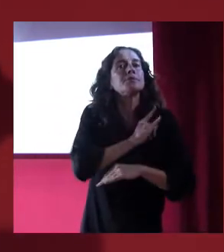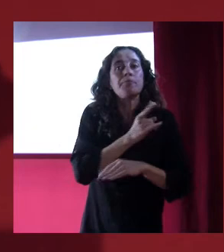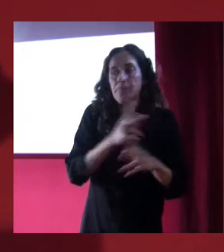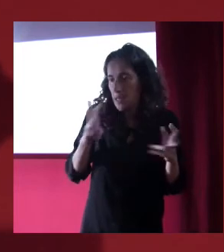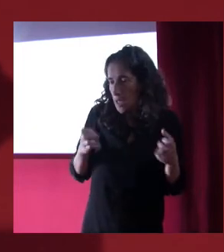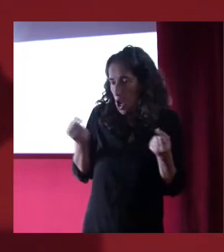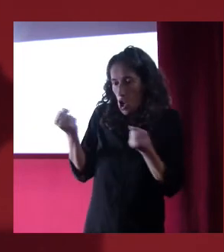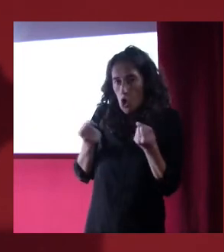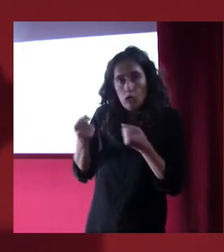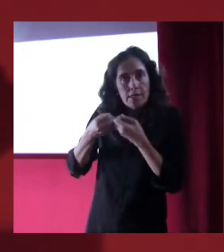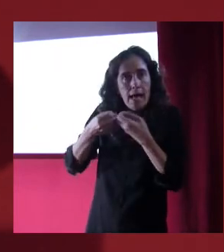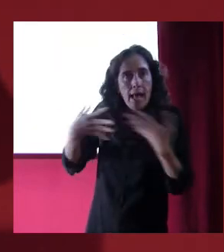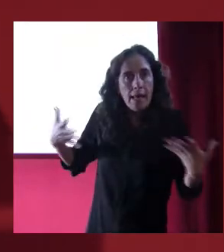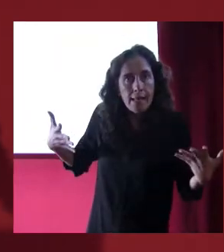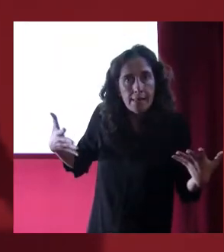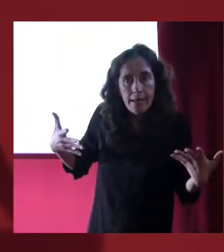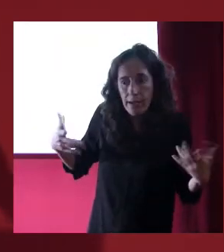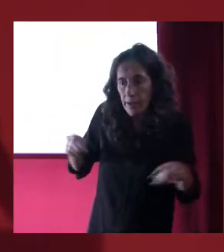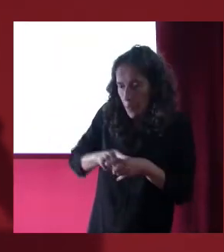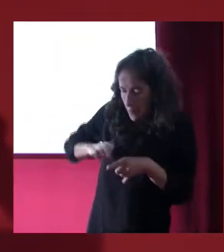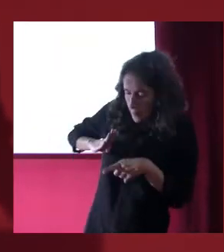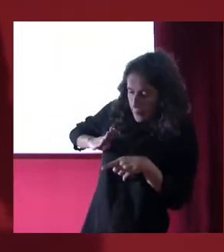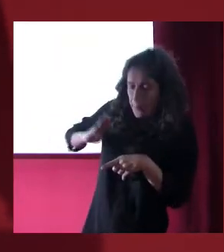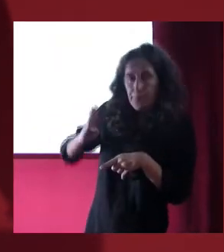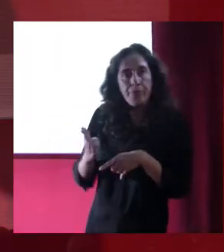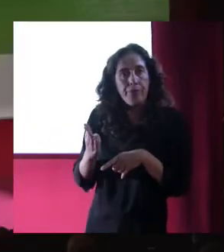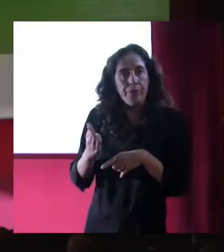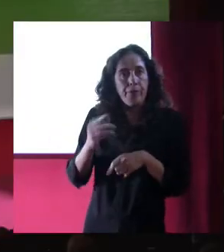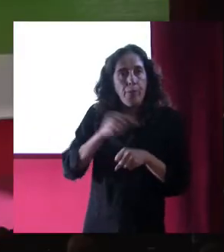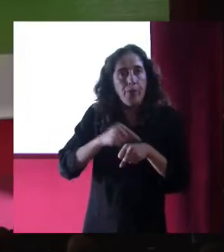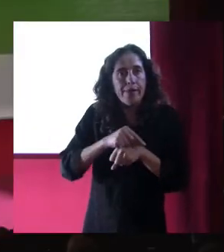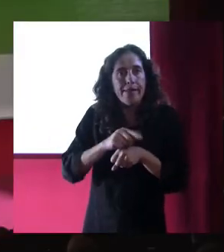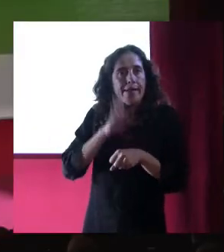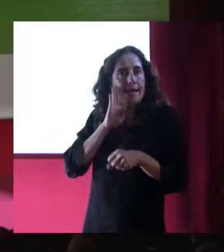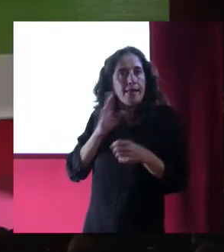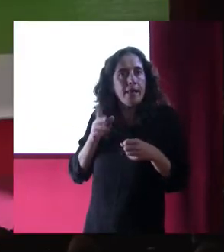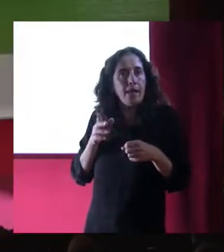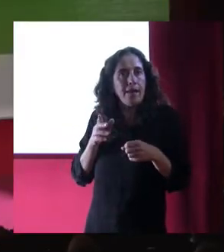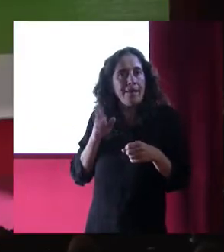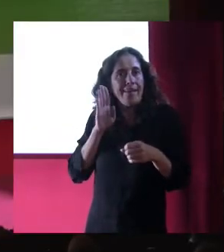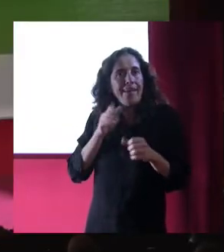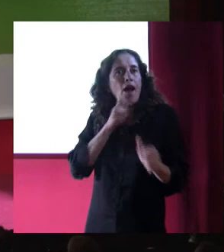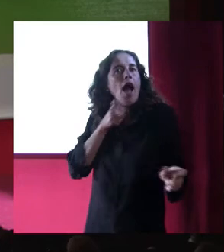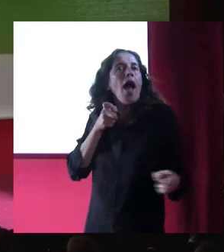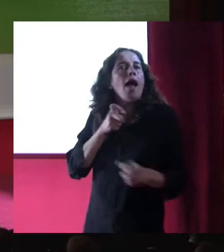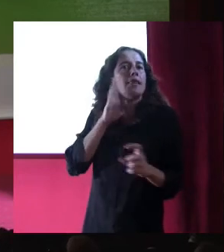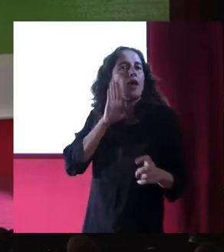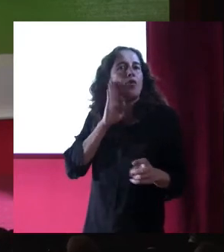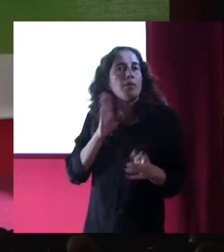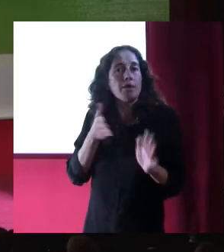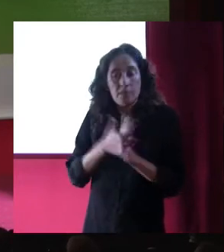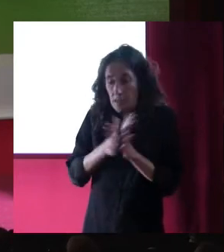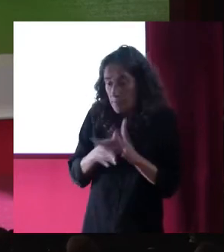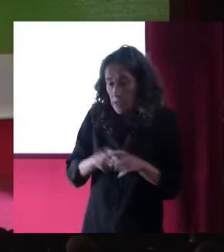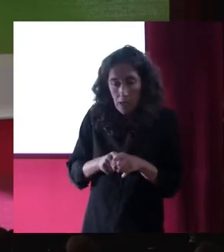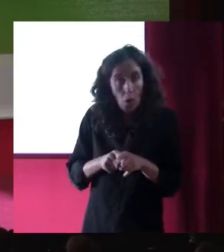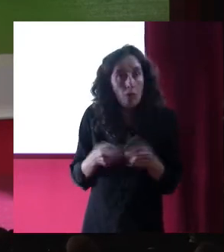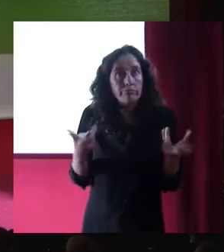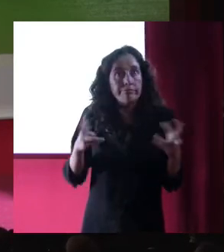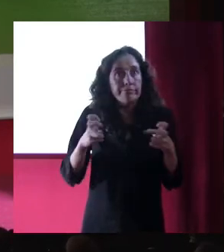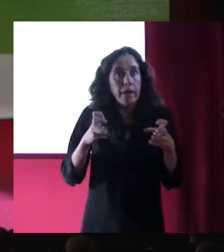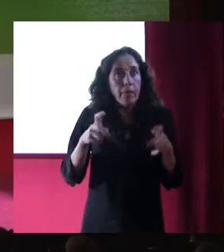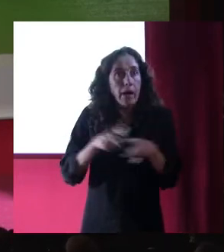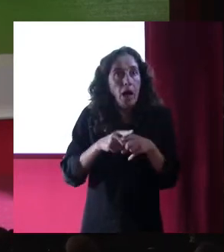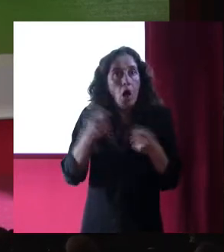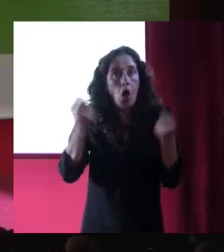elèctric està sent víctima de les polítiques anticontaminació. I com a resultat, la taxa d'electrificació de la flota és molt, molt